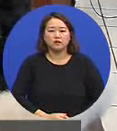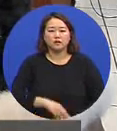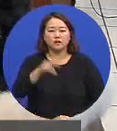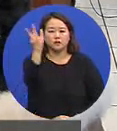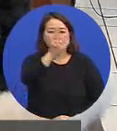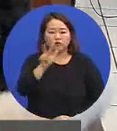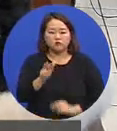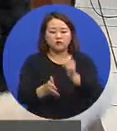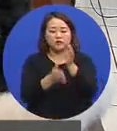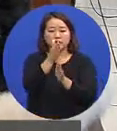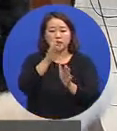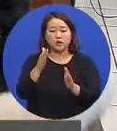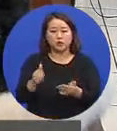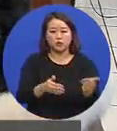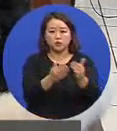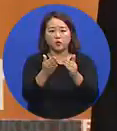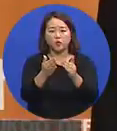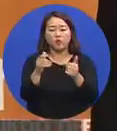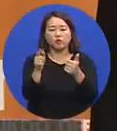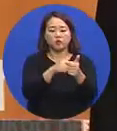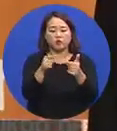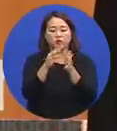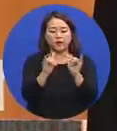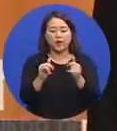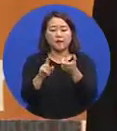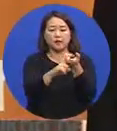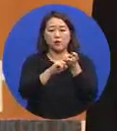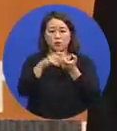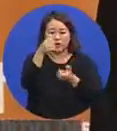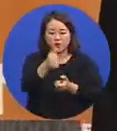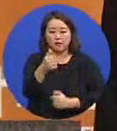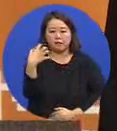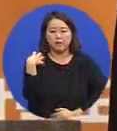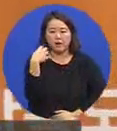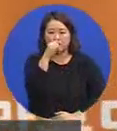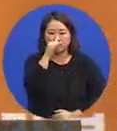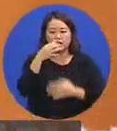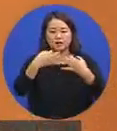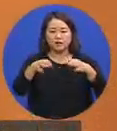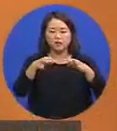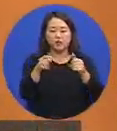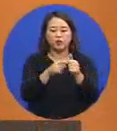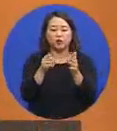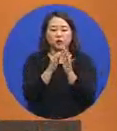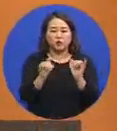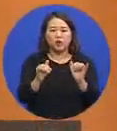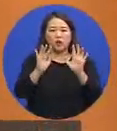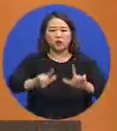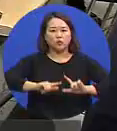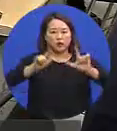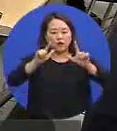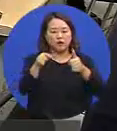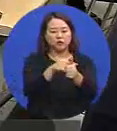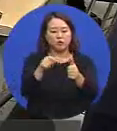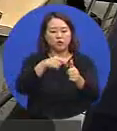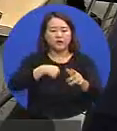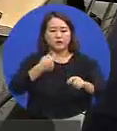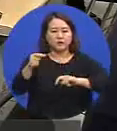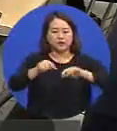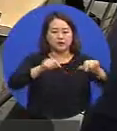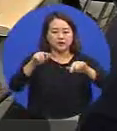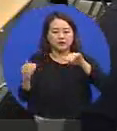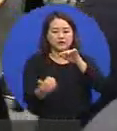전국 시도교육감 협의회장을 맡고 있는 김승환 교육감은 올해 교육자치를 위한 법과 제도를 만들겠다고